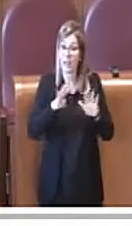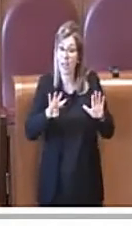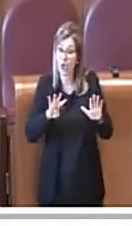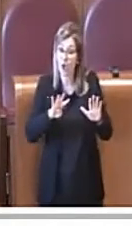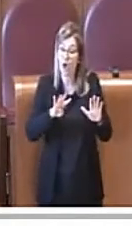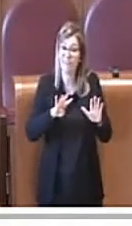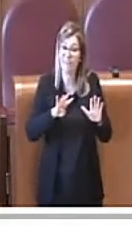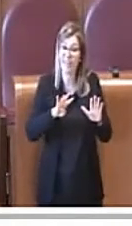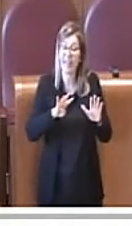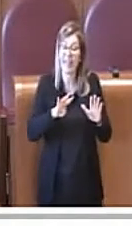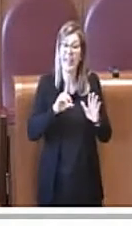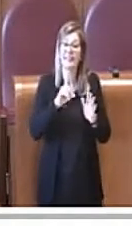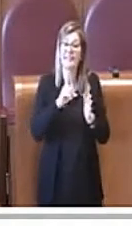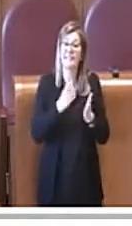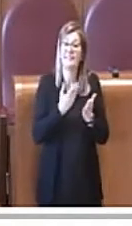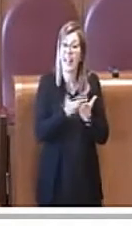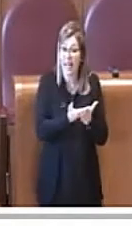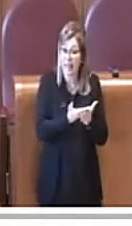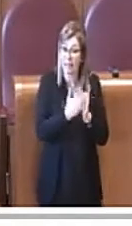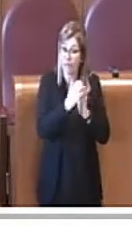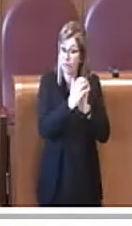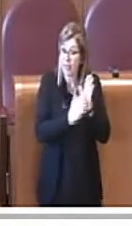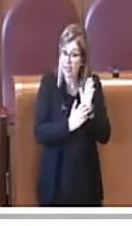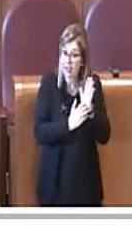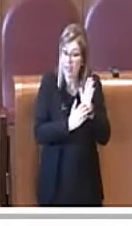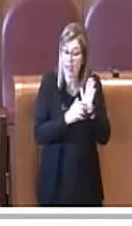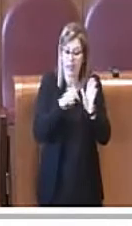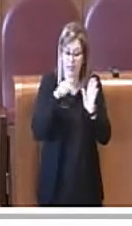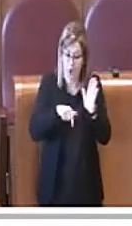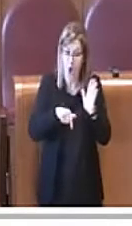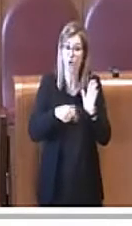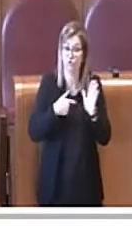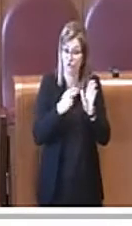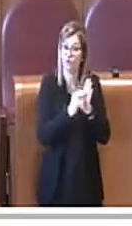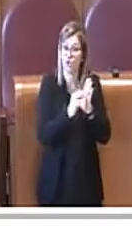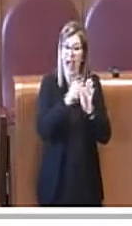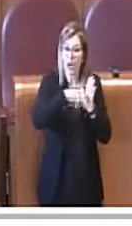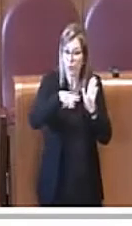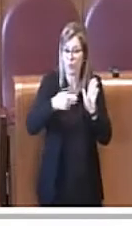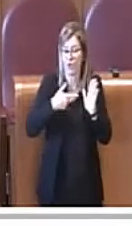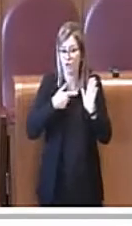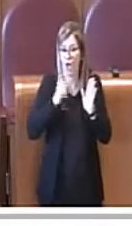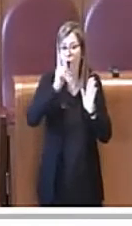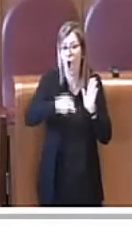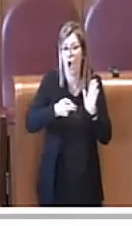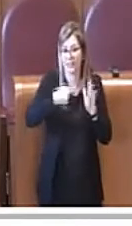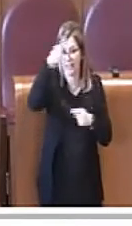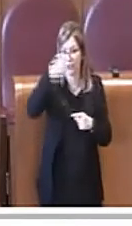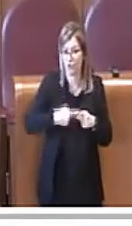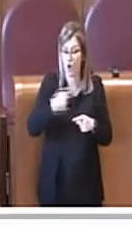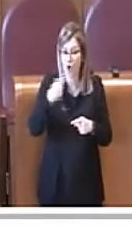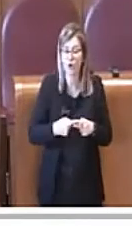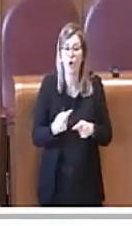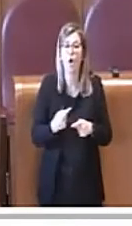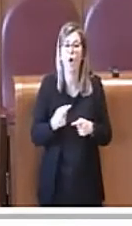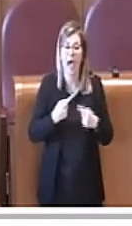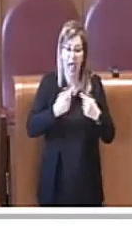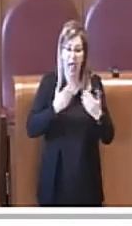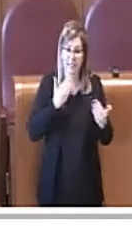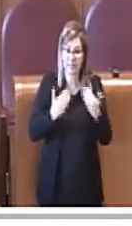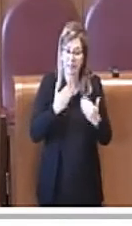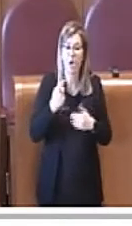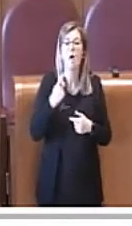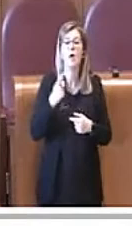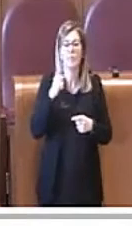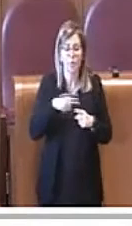delibere. Alcune delle quali sono oggi nell'ordine dei lavori dell'Assemblea relative ai contenziosi con